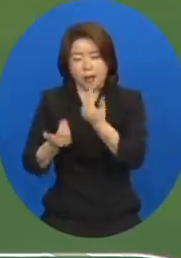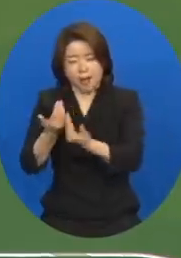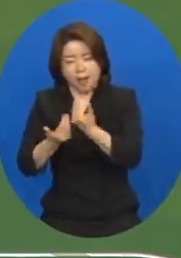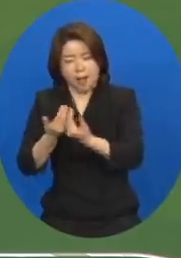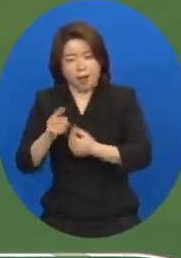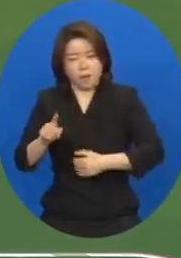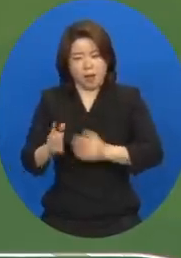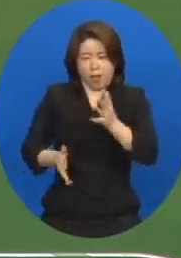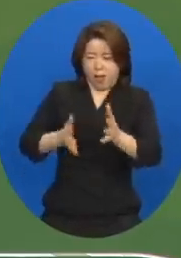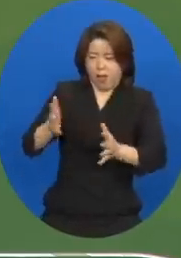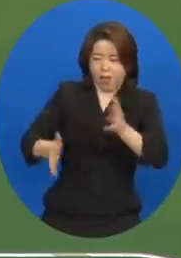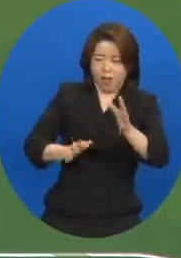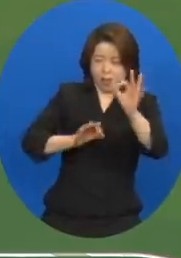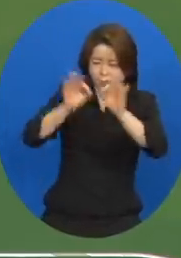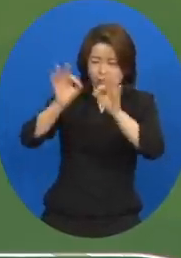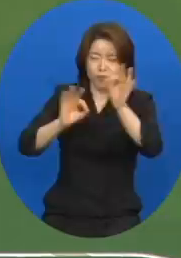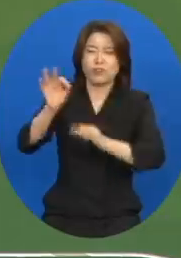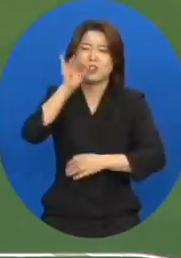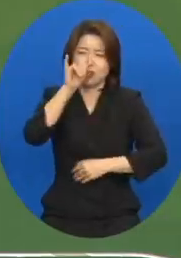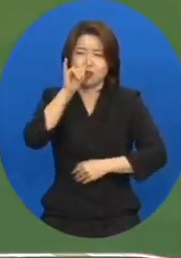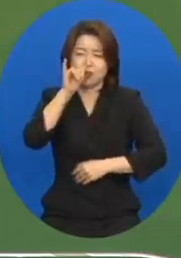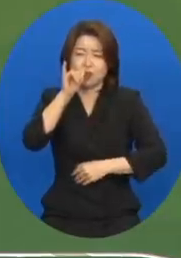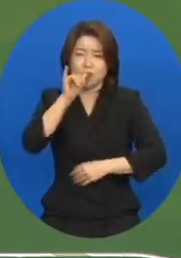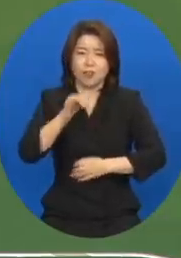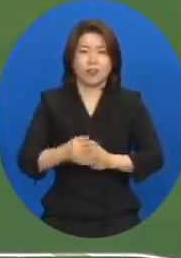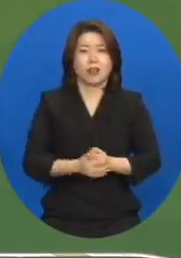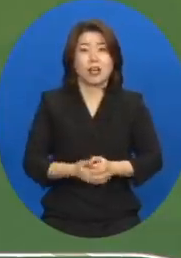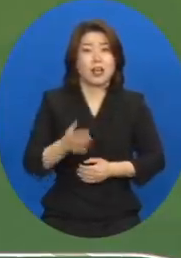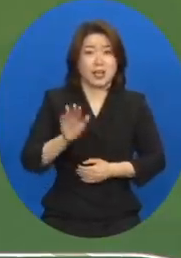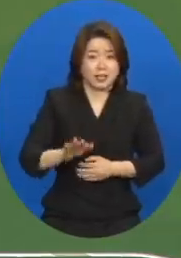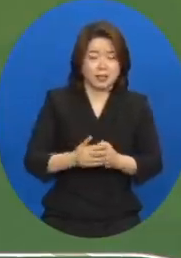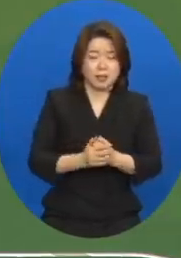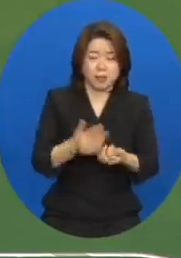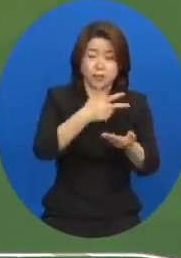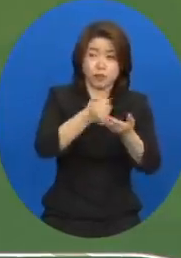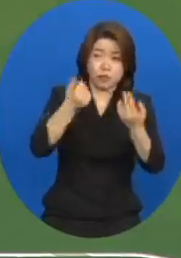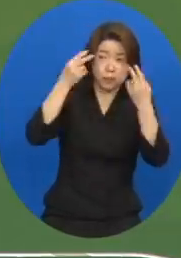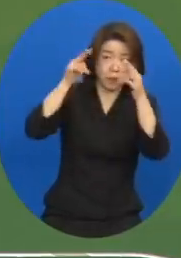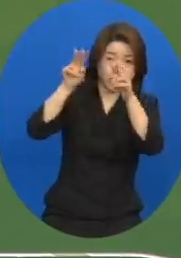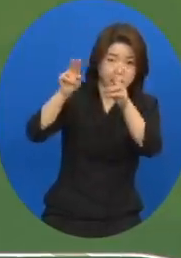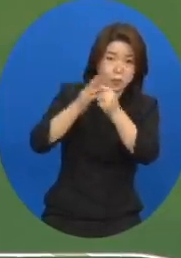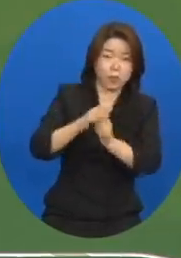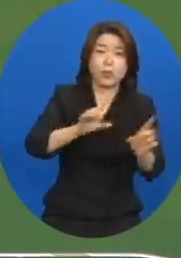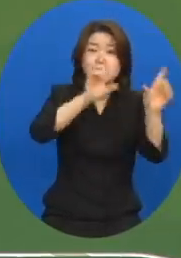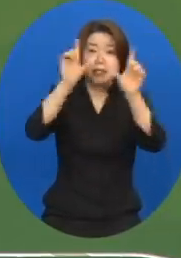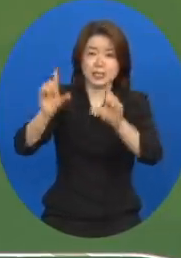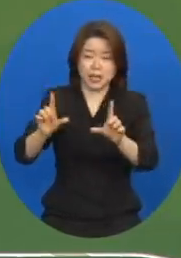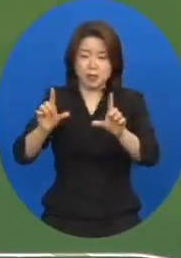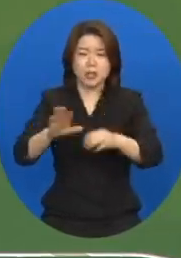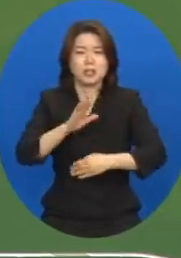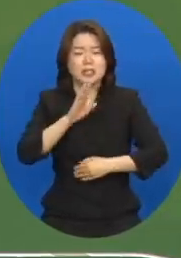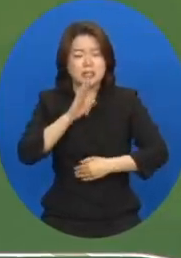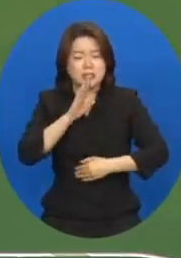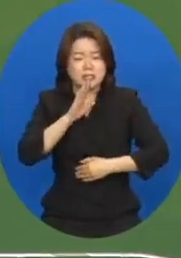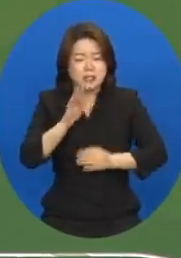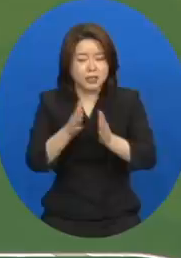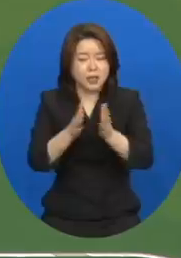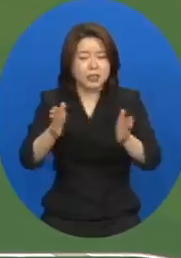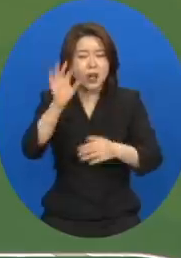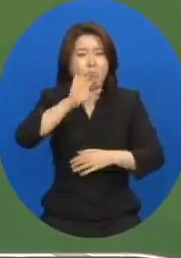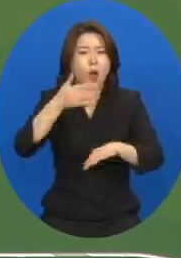처음에는 미숙하고 실패도 하는 거예요. 여러분 주님 바라보고 사는 삶을 진짜 살아보세요.